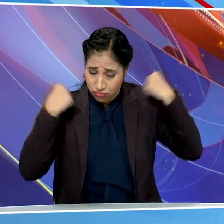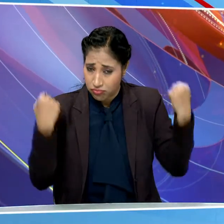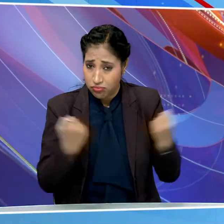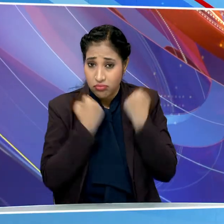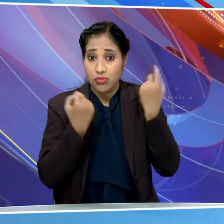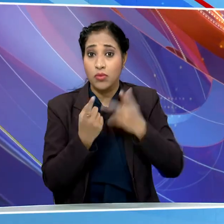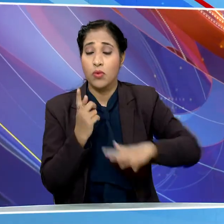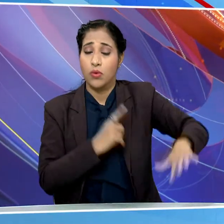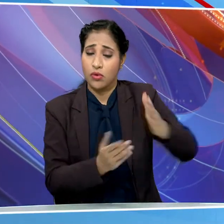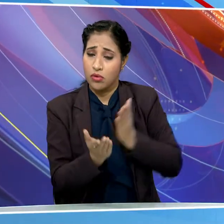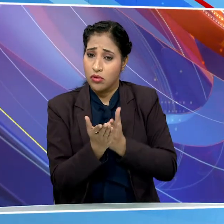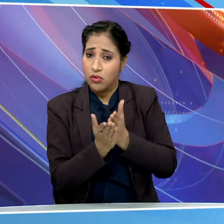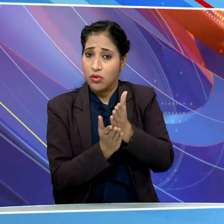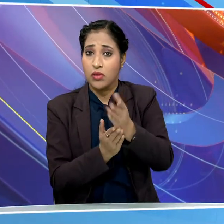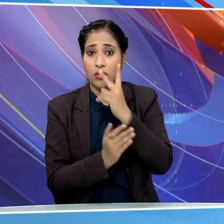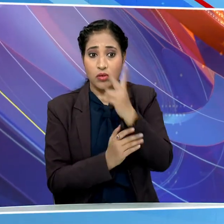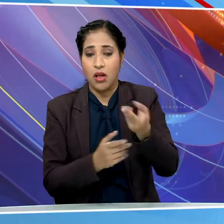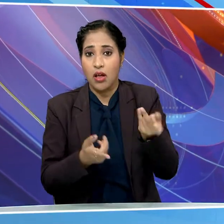एंड ऑल्सो इवन वेन द